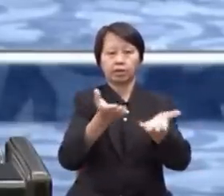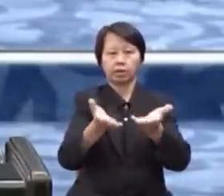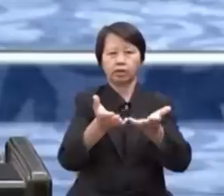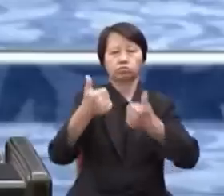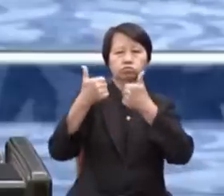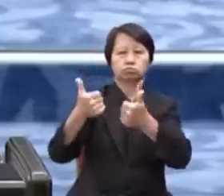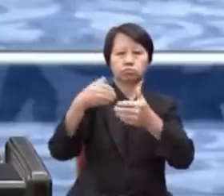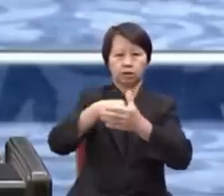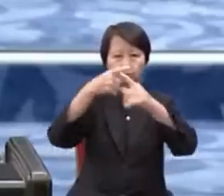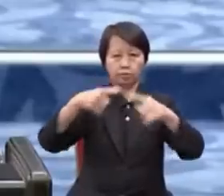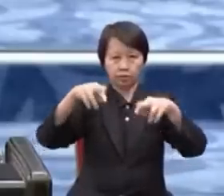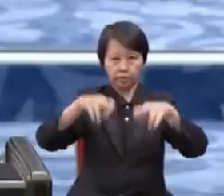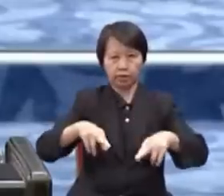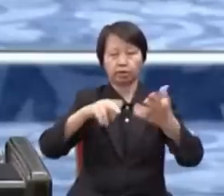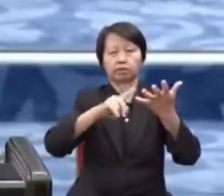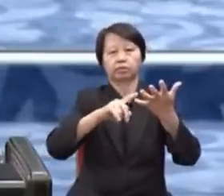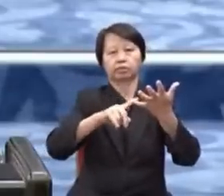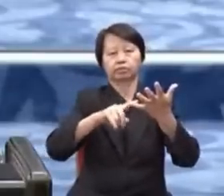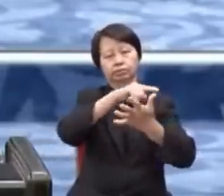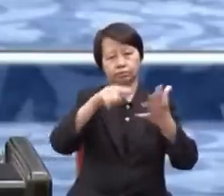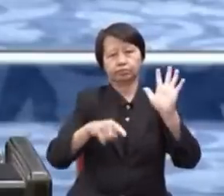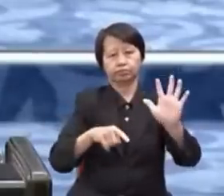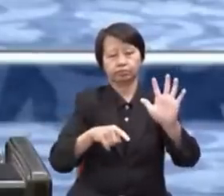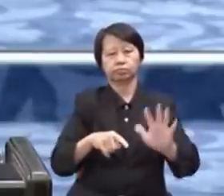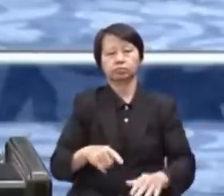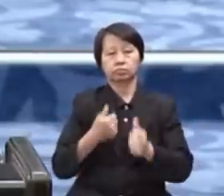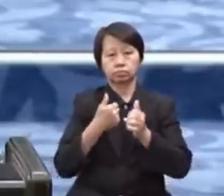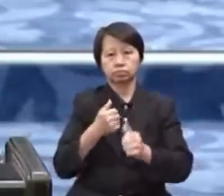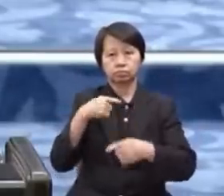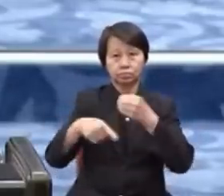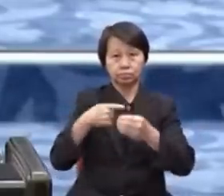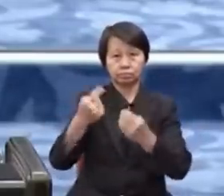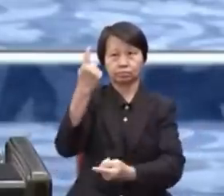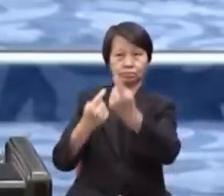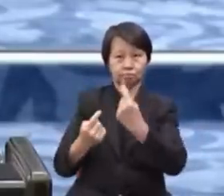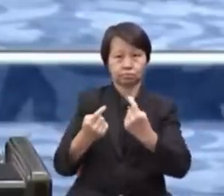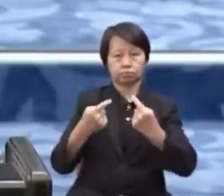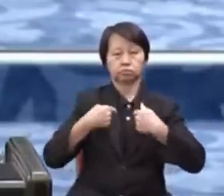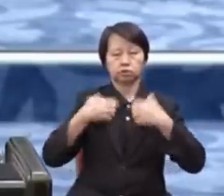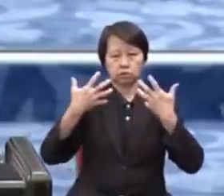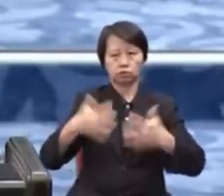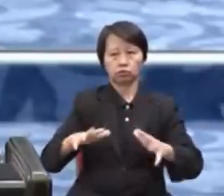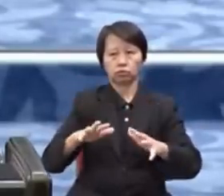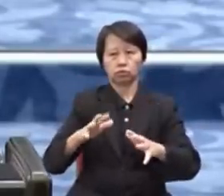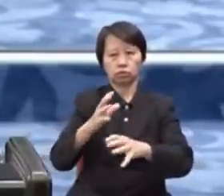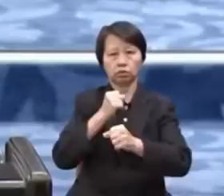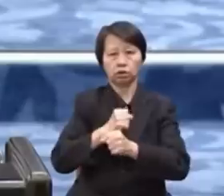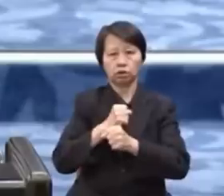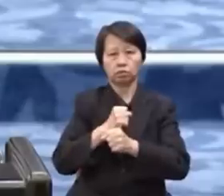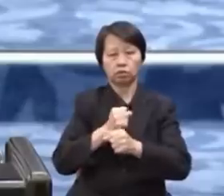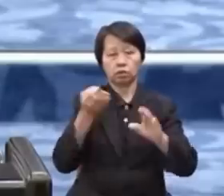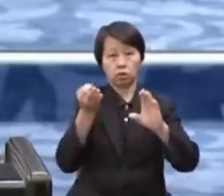cemerlang di dewan rakyat merujuk persoalan Saya telah mendapat